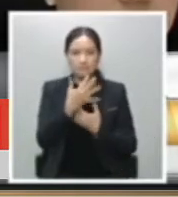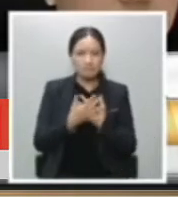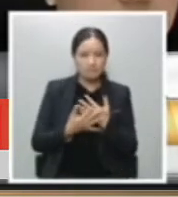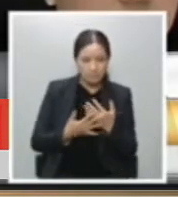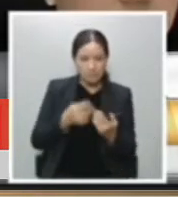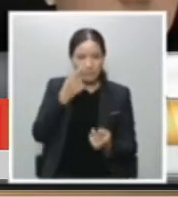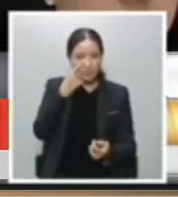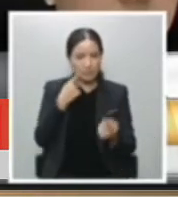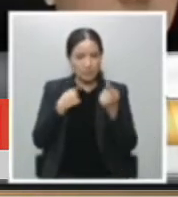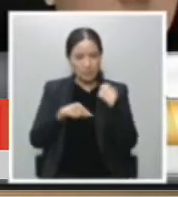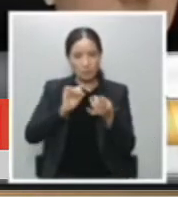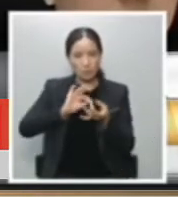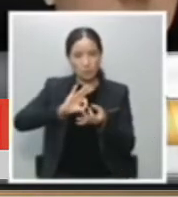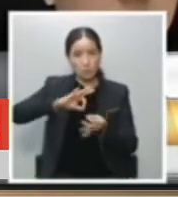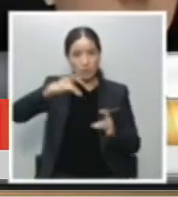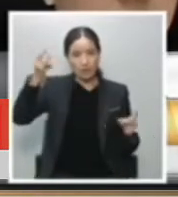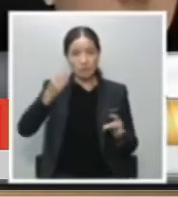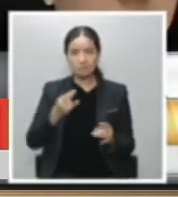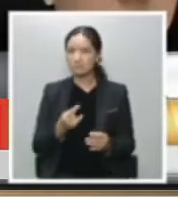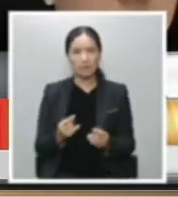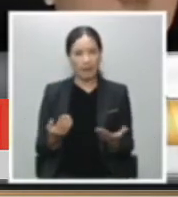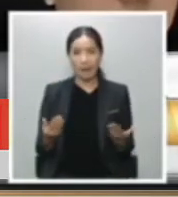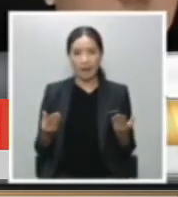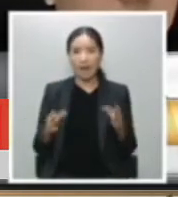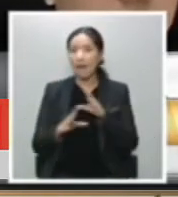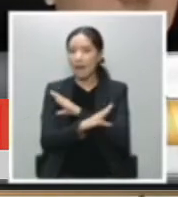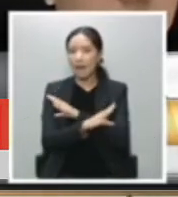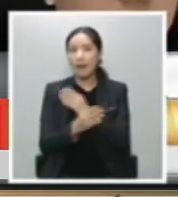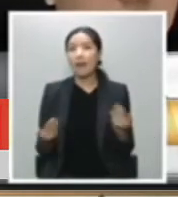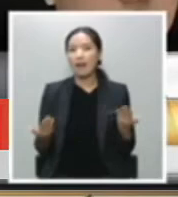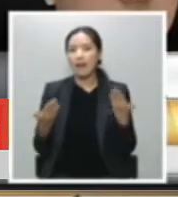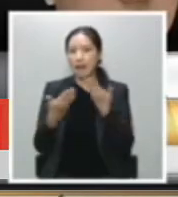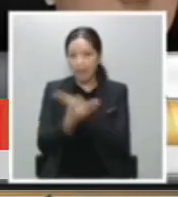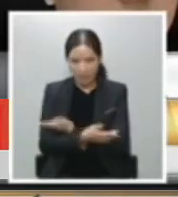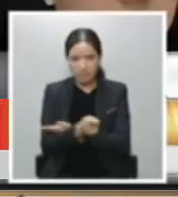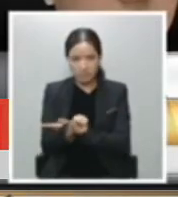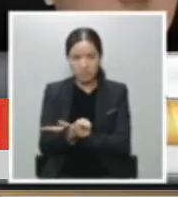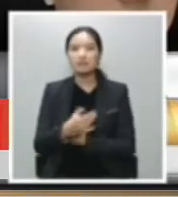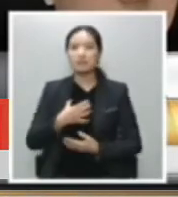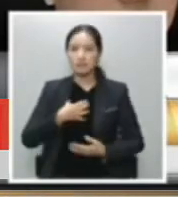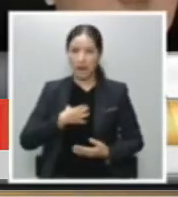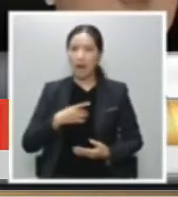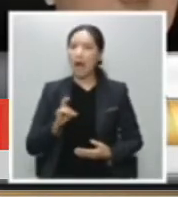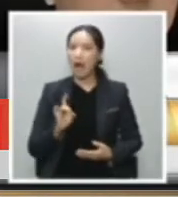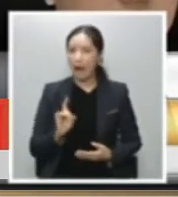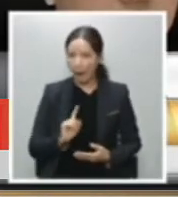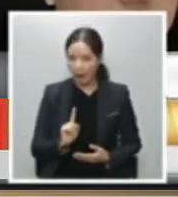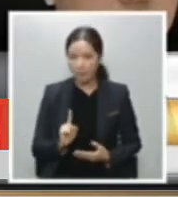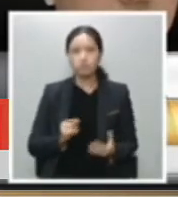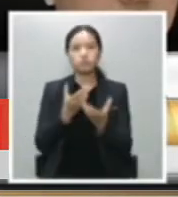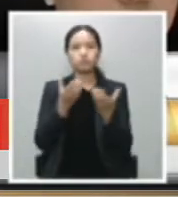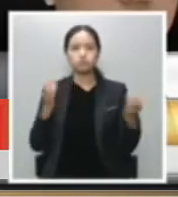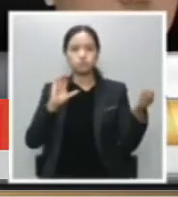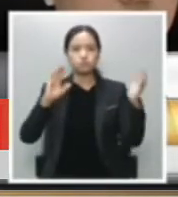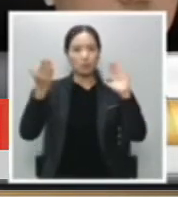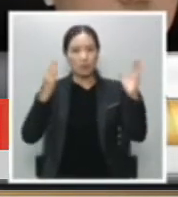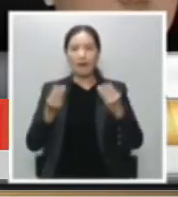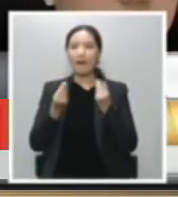ำตากับการให้คงไว้ซึ่งประชาธิปไตยไว้ให้ลูกหลานสืบ